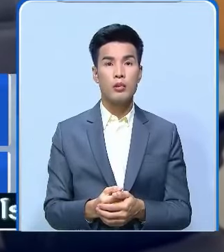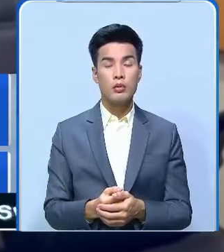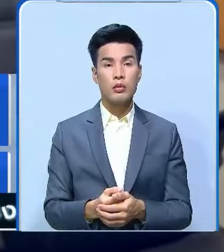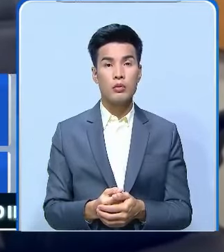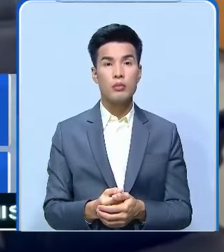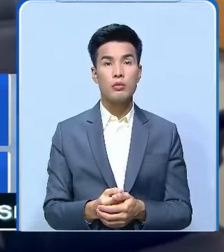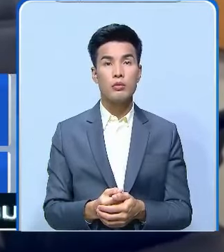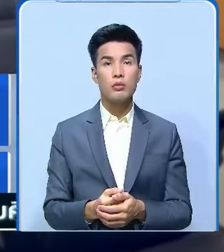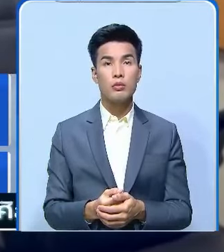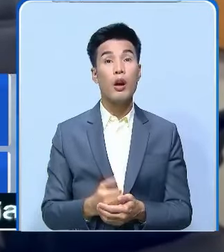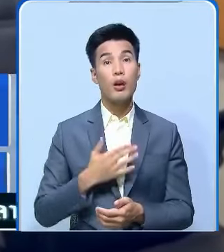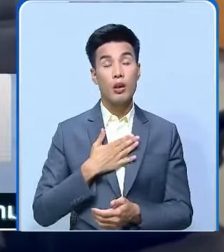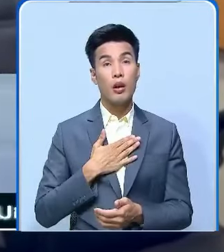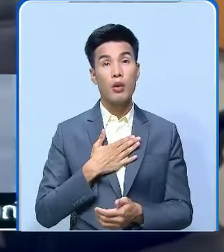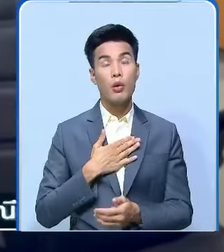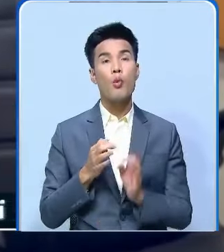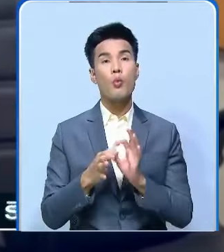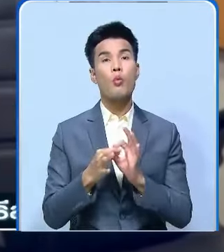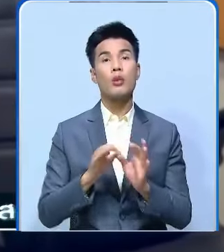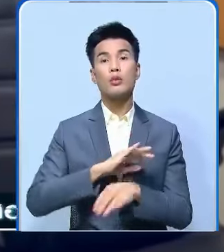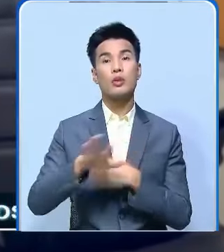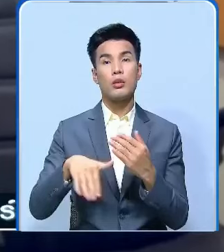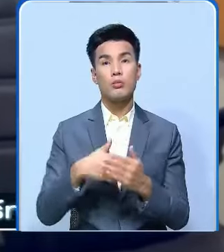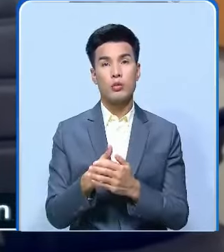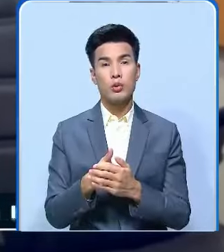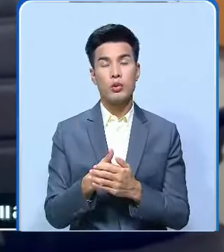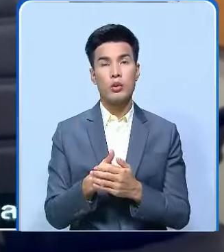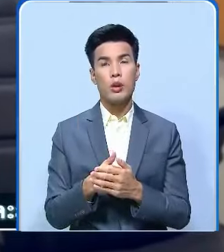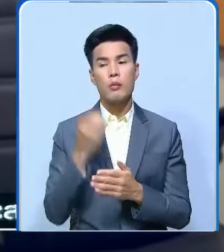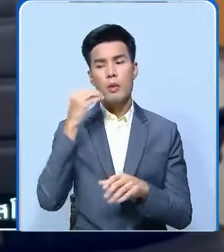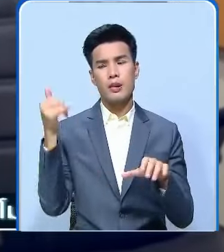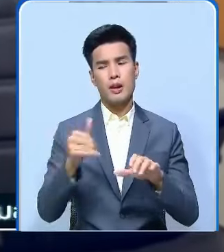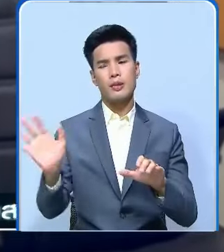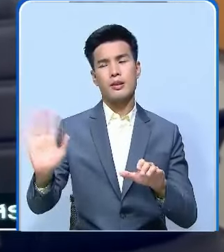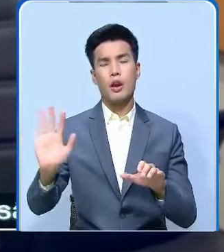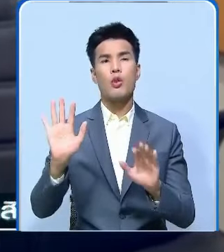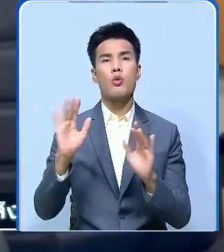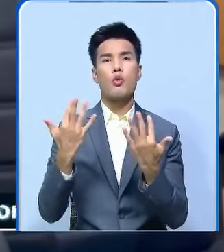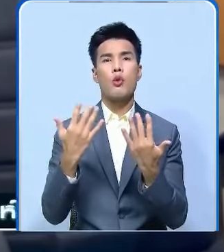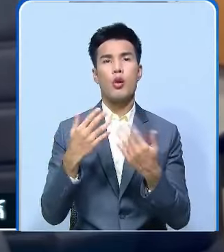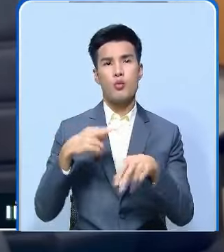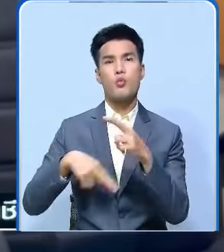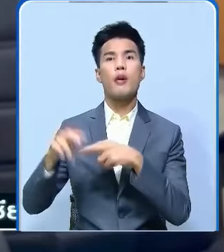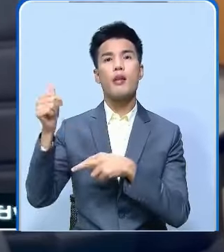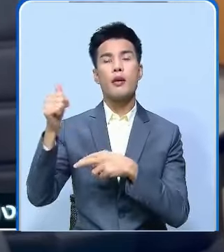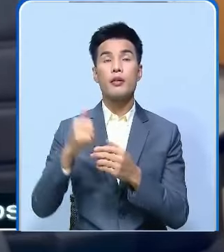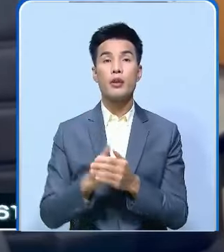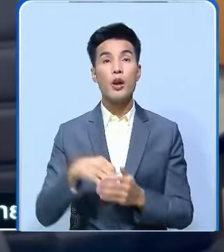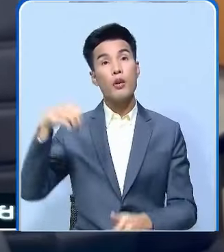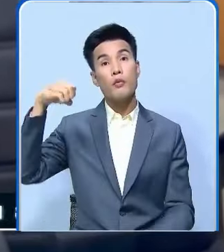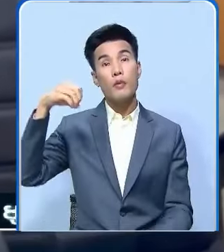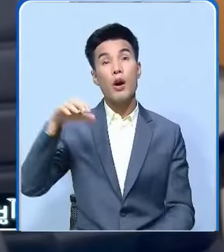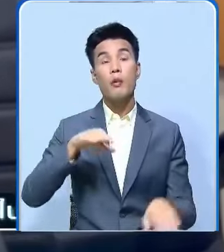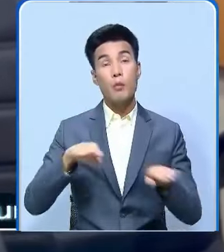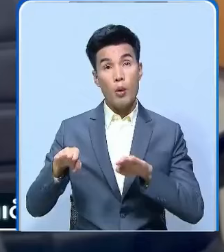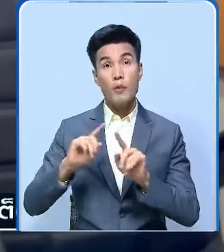ที่เราเป็นคนเป็นห่วงทุกคนเนี่ยขออนุญาตอย่ากลับบ้านเลยช่วงนี้เราดูแลได้ครับไฟฟ้าพร้อมปล่อยแต่